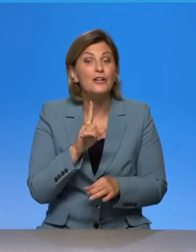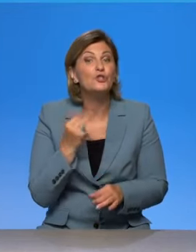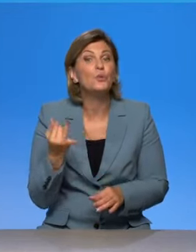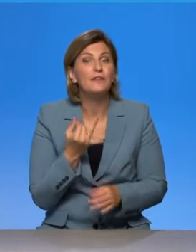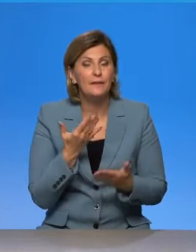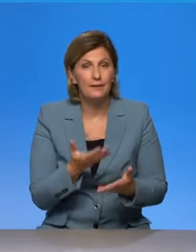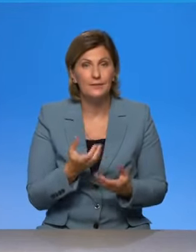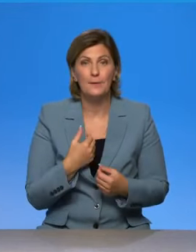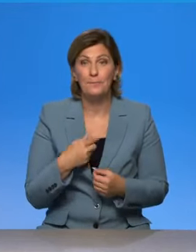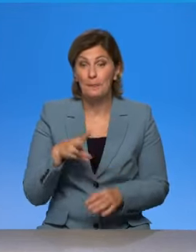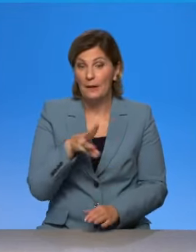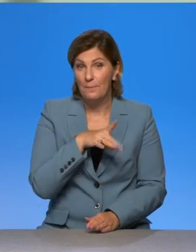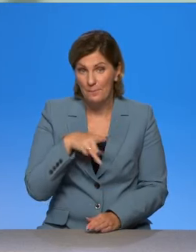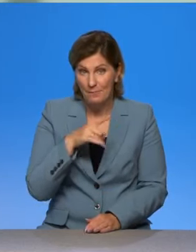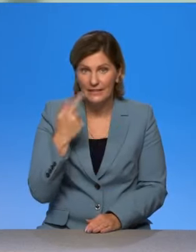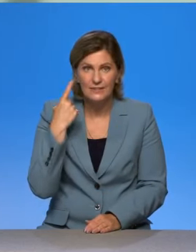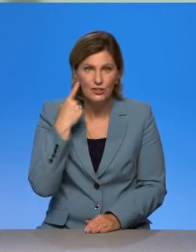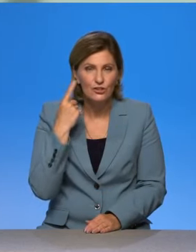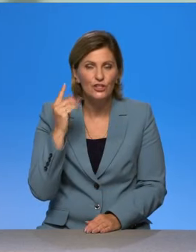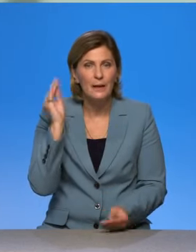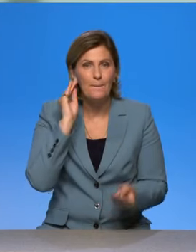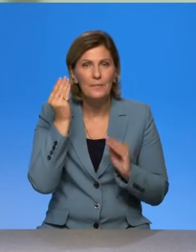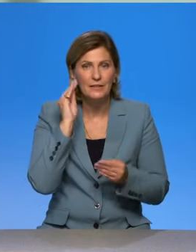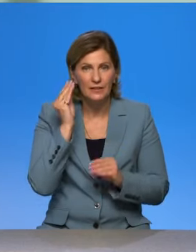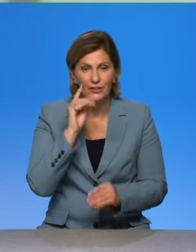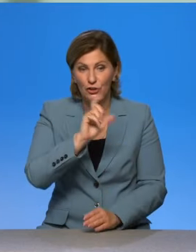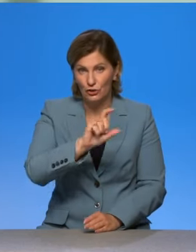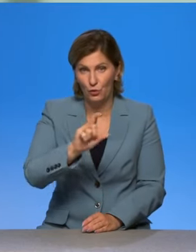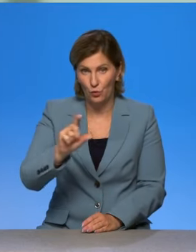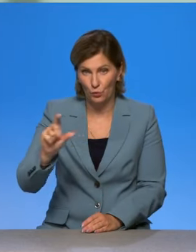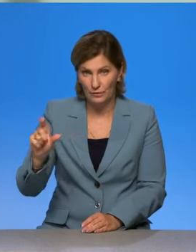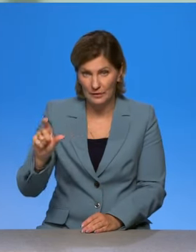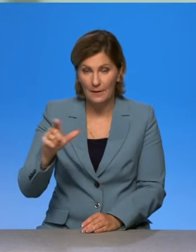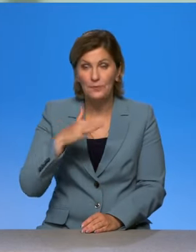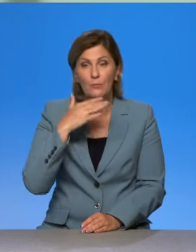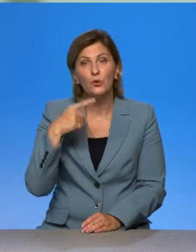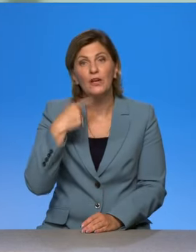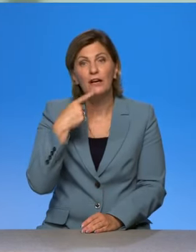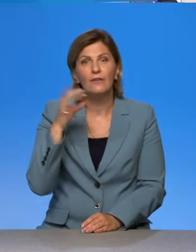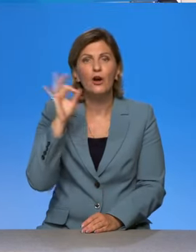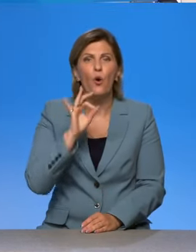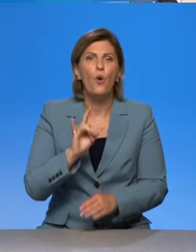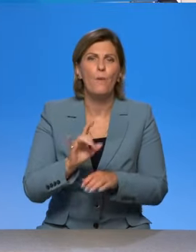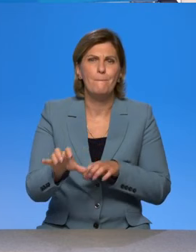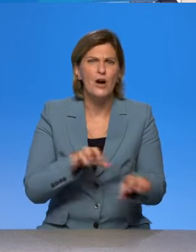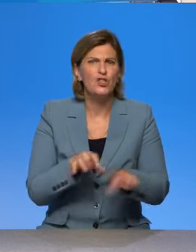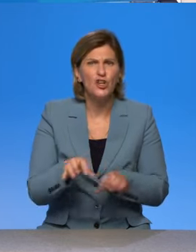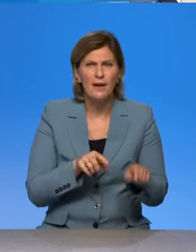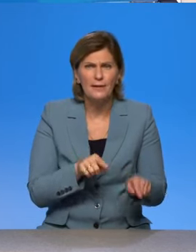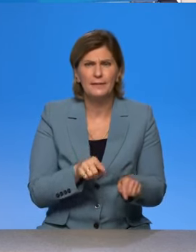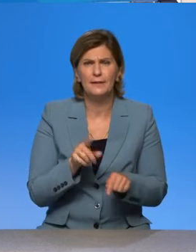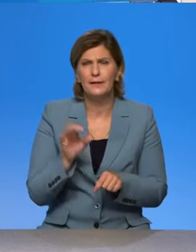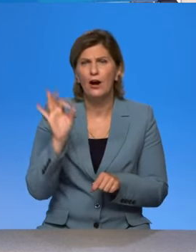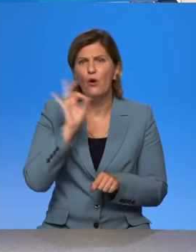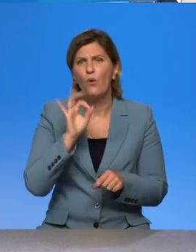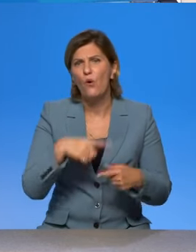мы вот слышали, когда мнение прохожих на улице, многие говорили там про мошенников, про